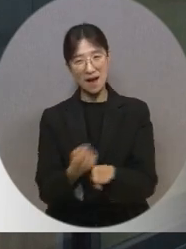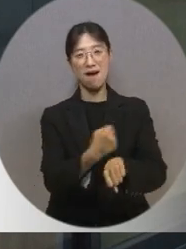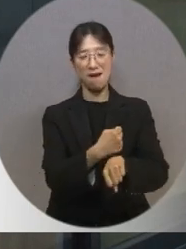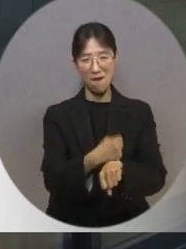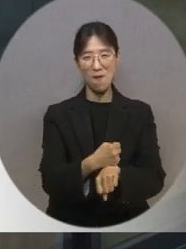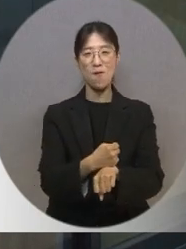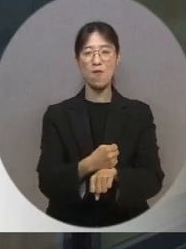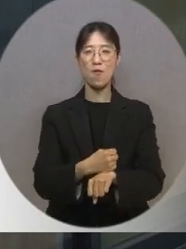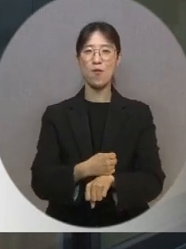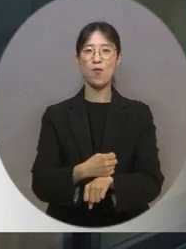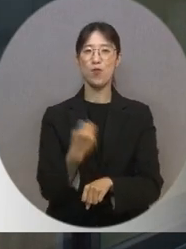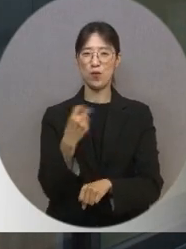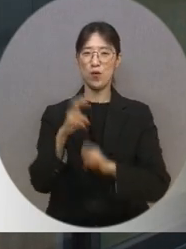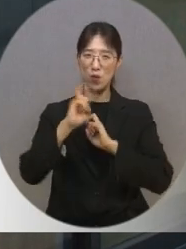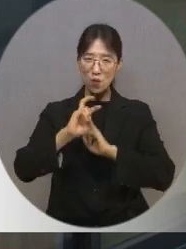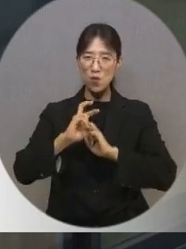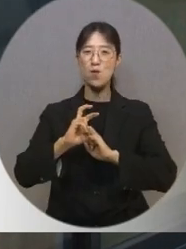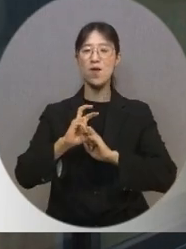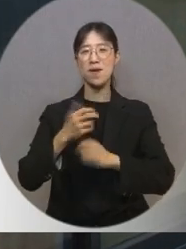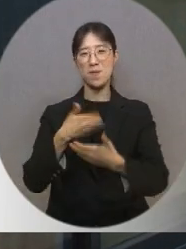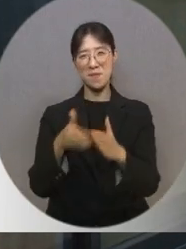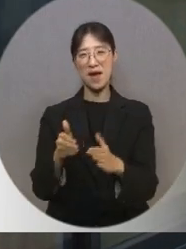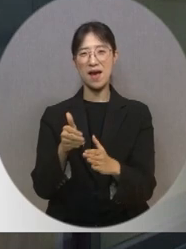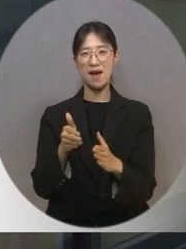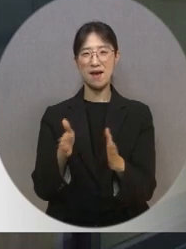하시고 또 노래방